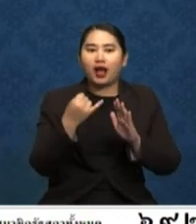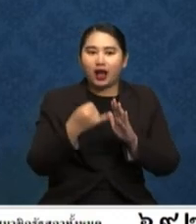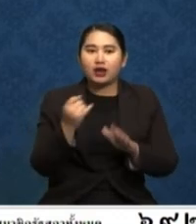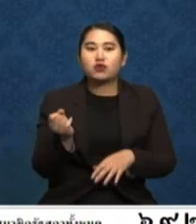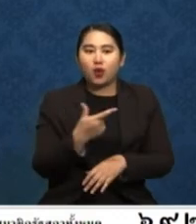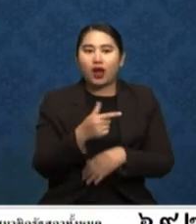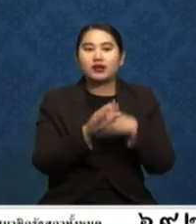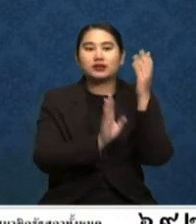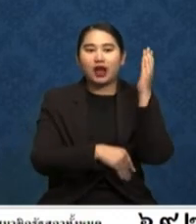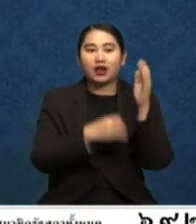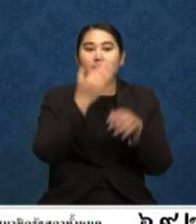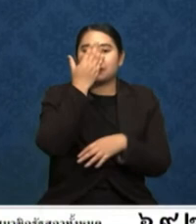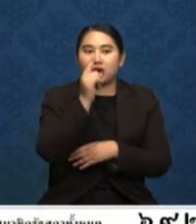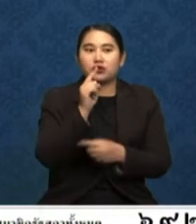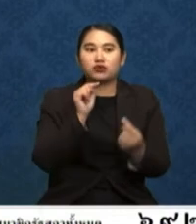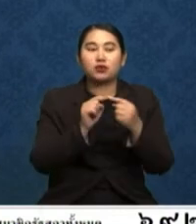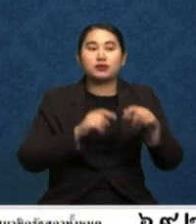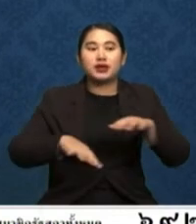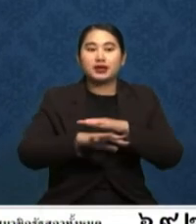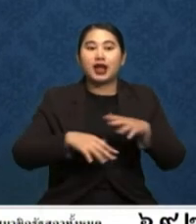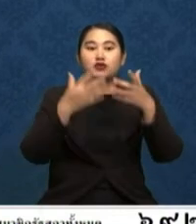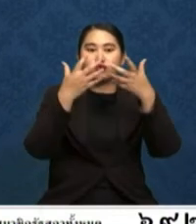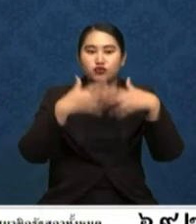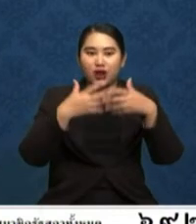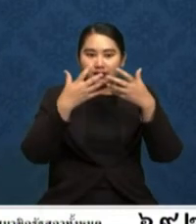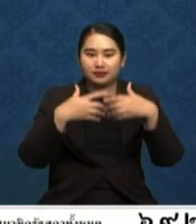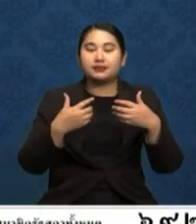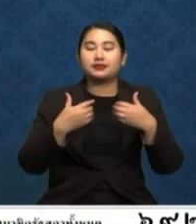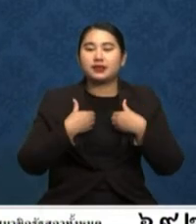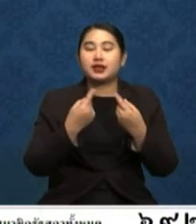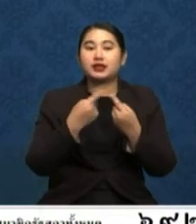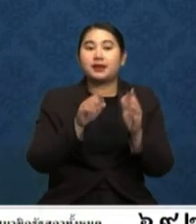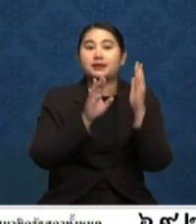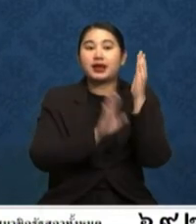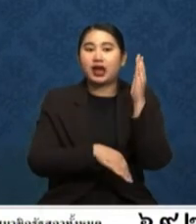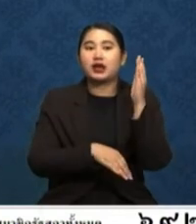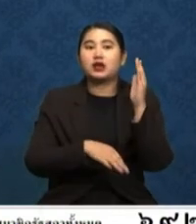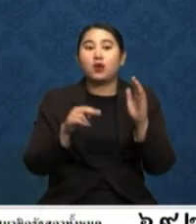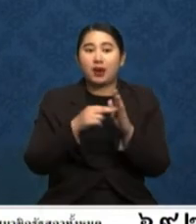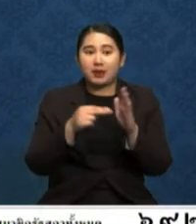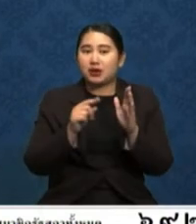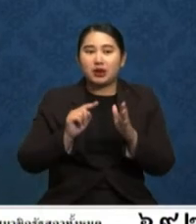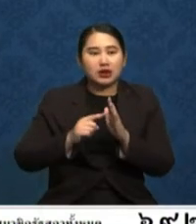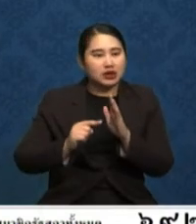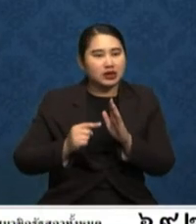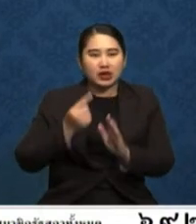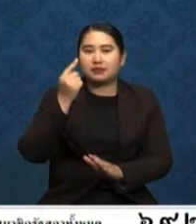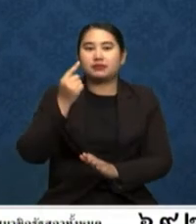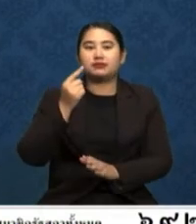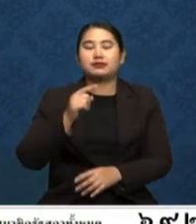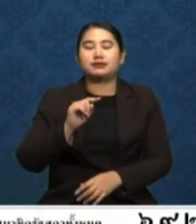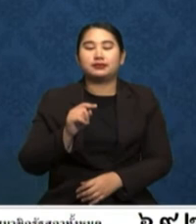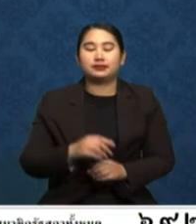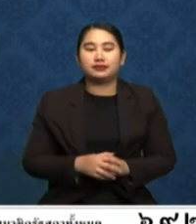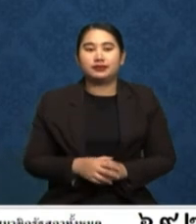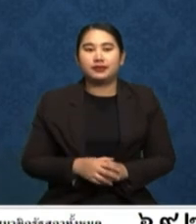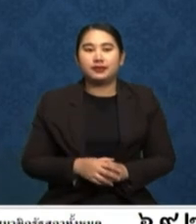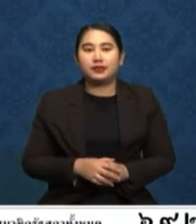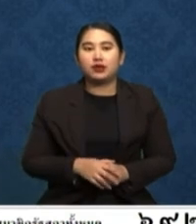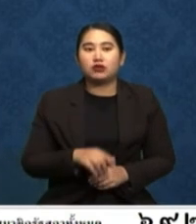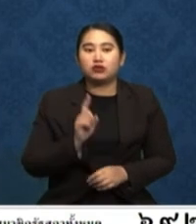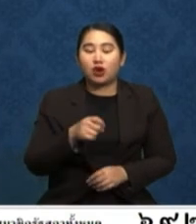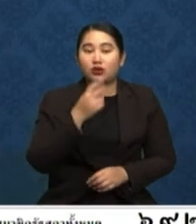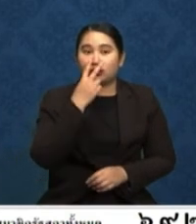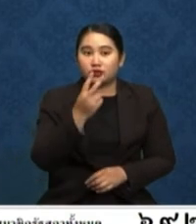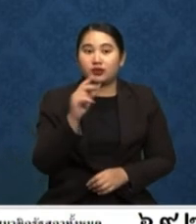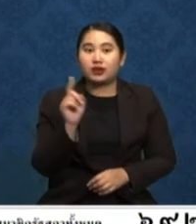ภาคใต้เพราะมีพื้นฐานอุตสาหกรรมอยู่แล้วนะคะแต่ภาคใต้เนี่ยอาจจะต้องเริ่มใหม่ทั้งหมดแต่เราก็ต้องมาดูค่ะ